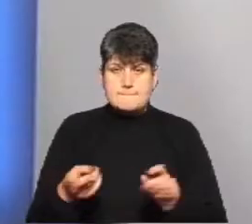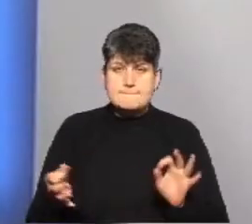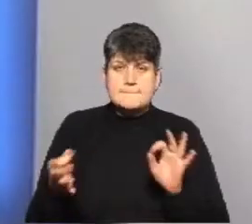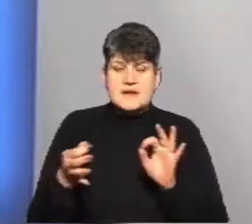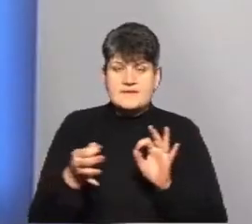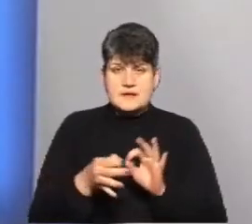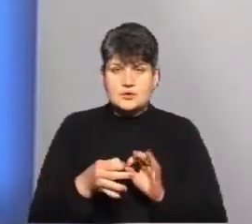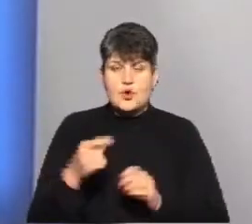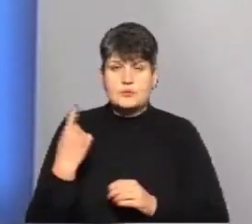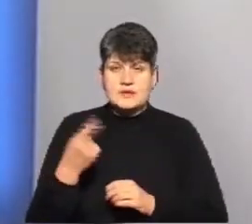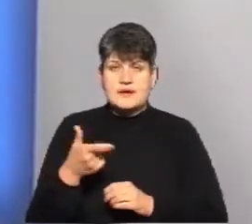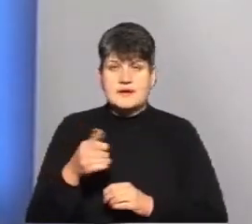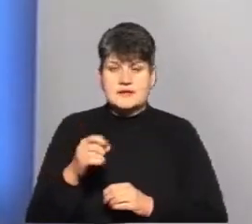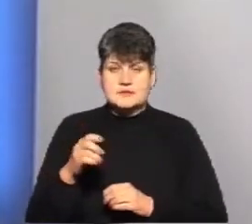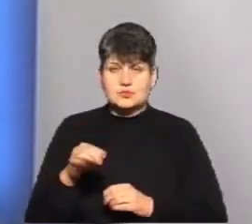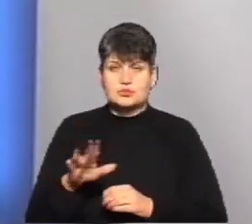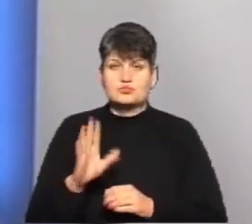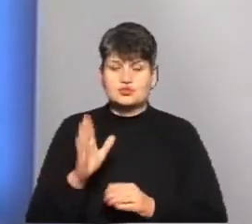буде платити